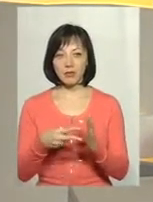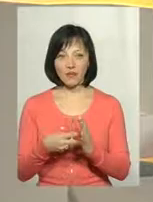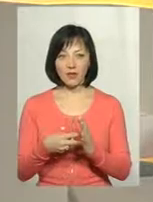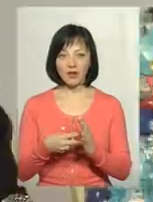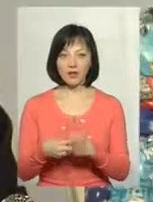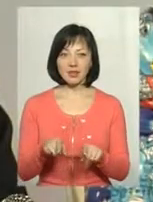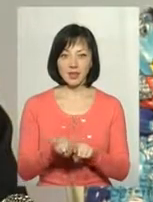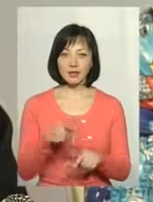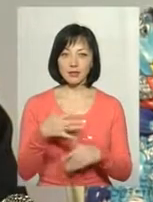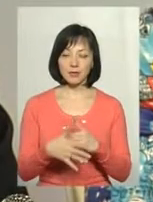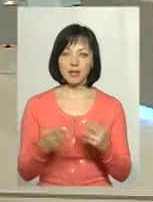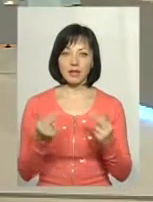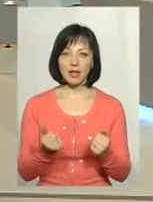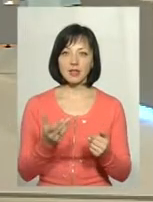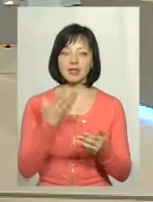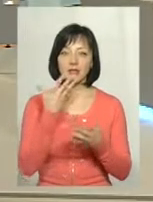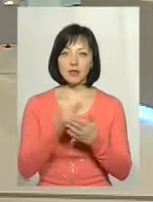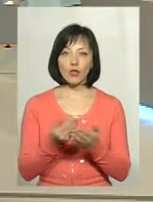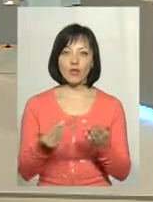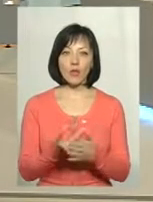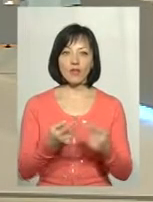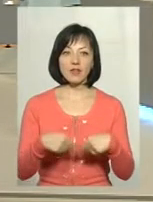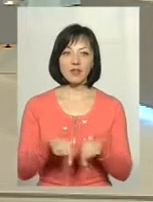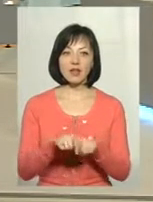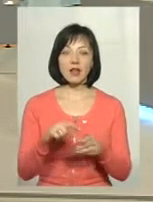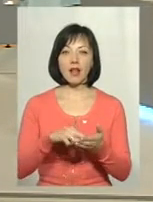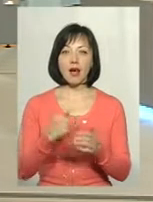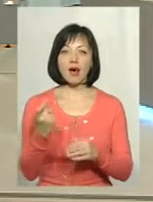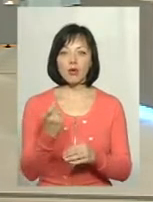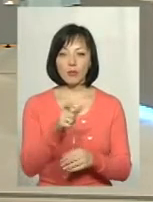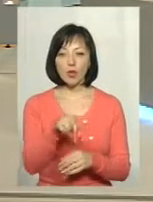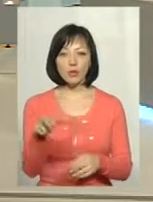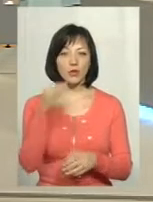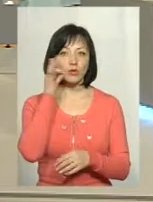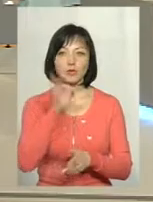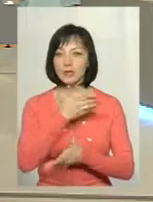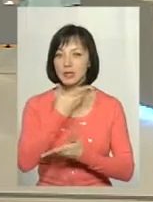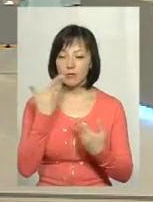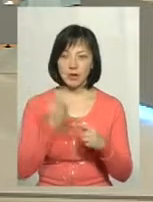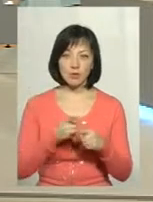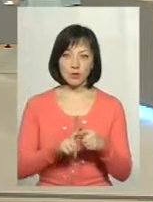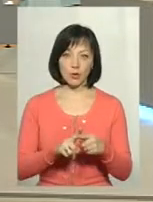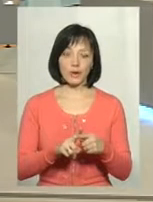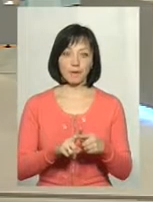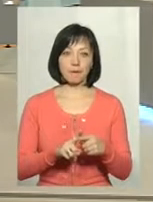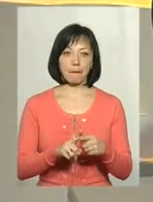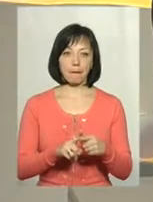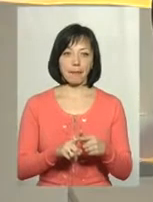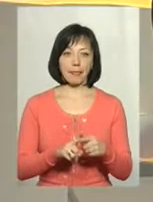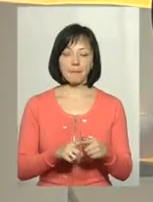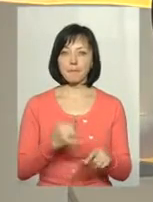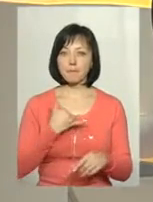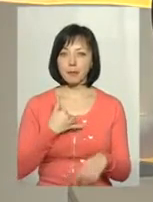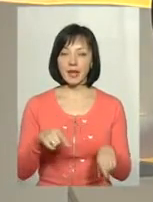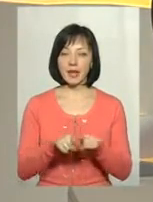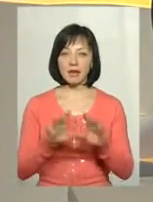так я розумію? Так, так, свій відділ, новий відділ економіки, нові люди, які не мали досвіду в цьому. Ви знаєте, в мене такий